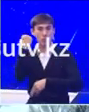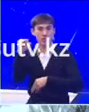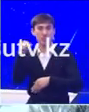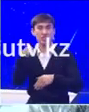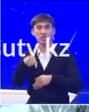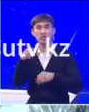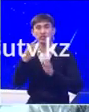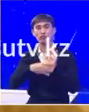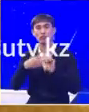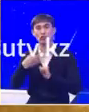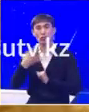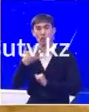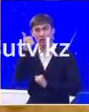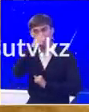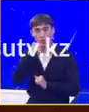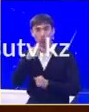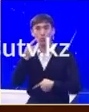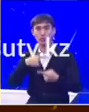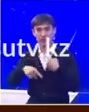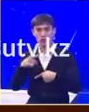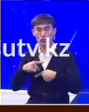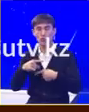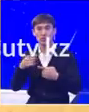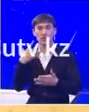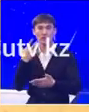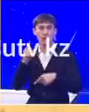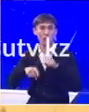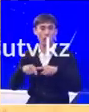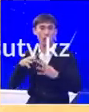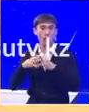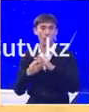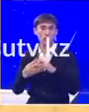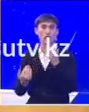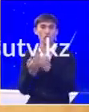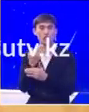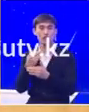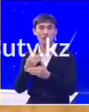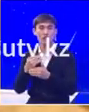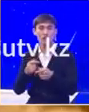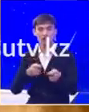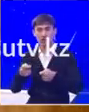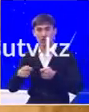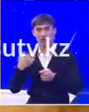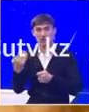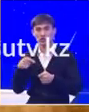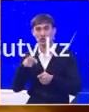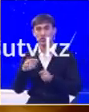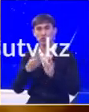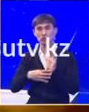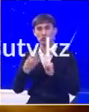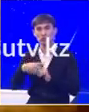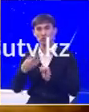1945 года. После демобилизации вернулся в родной колхоз и вновь возглавил его. В 1947 году